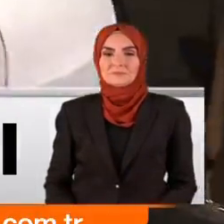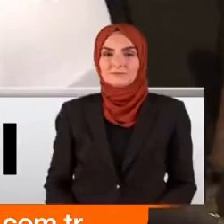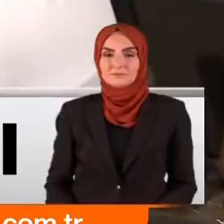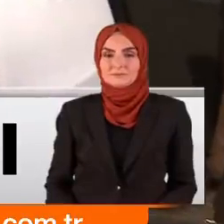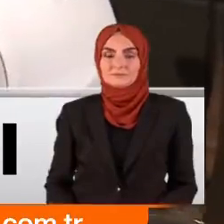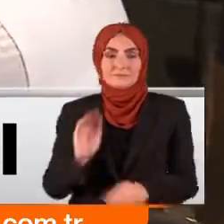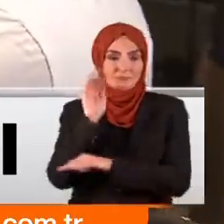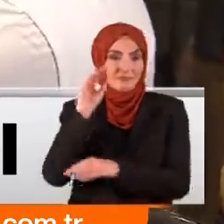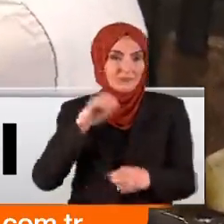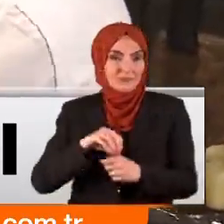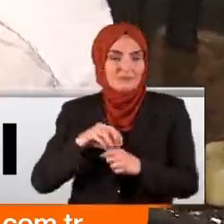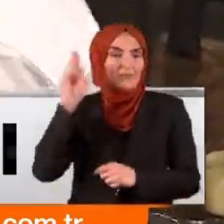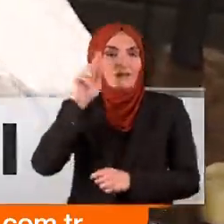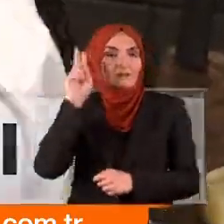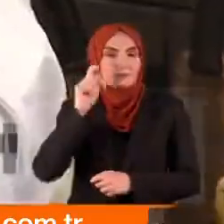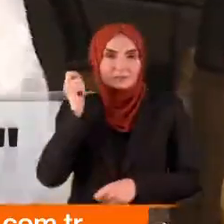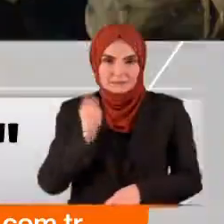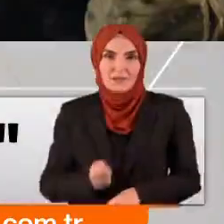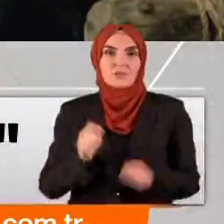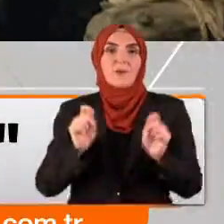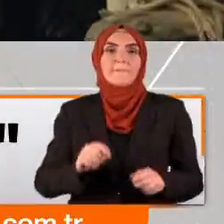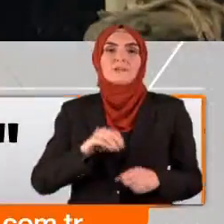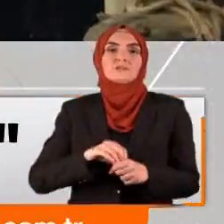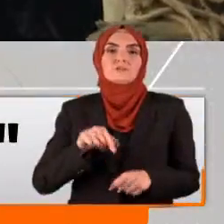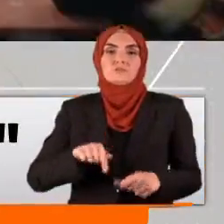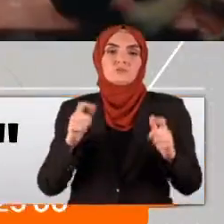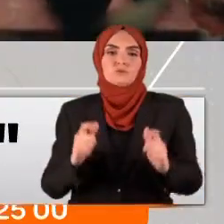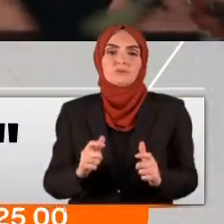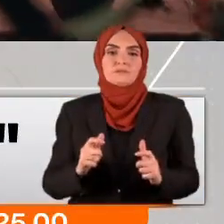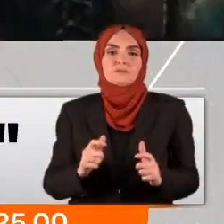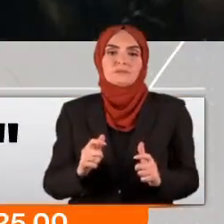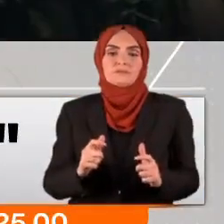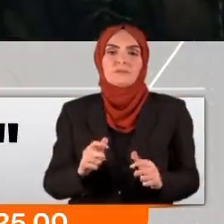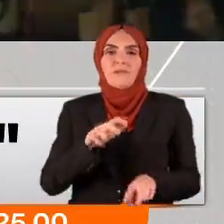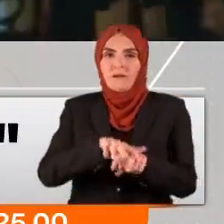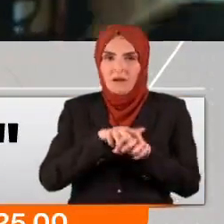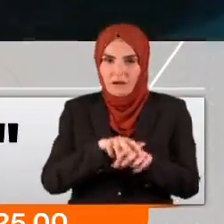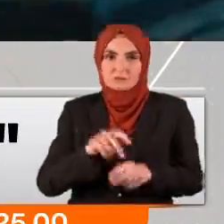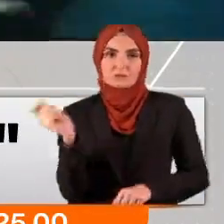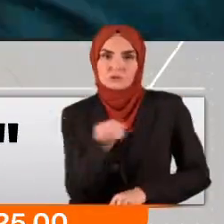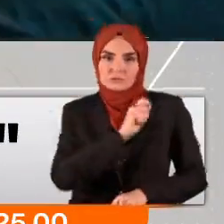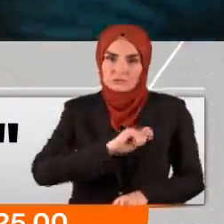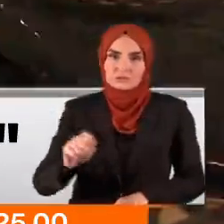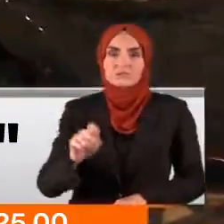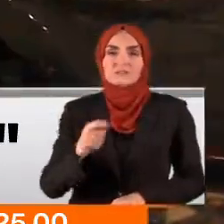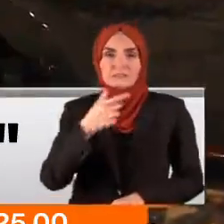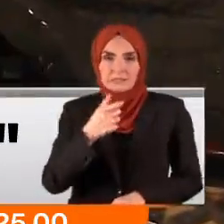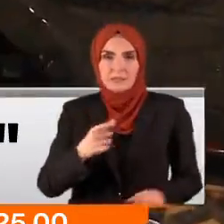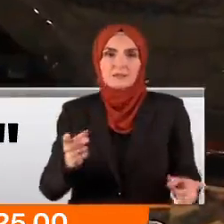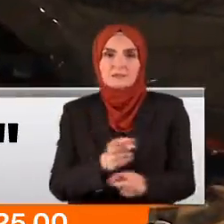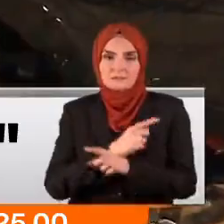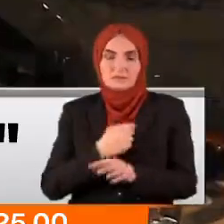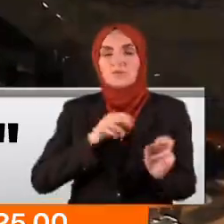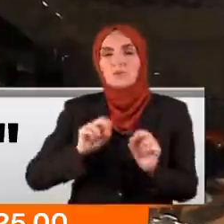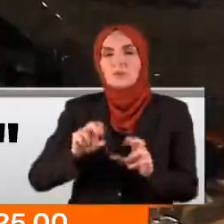Hayata dair hayallerimizi gerçeğe dönüştürmek için buradayız. At binme olsun, kılıç kullanma, silah kullanma, dövüş teknikleri gibi şeyleri burada öğreniyoruz. Peki